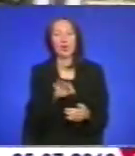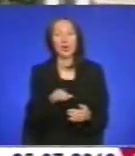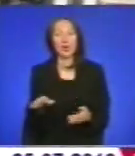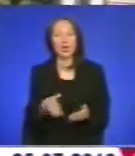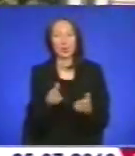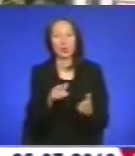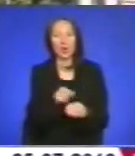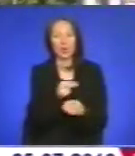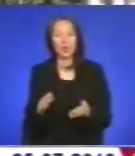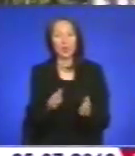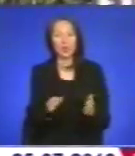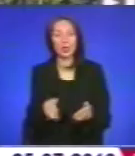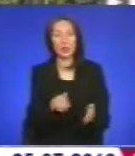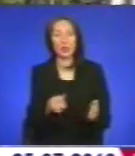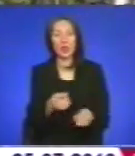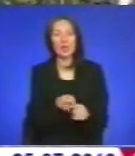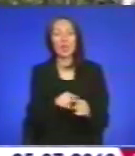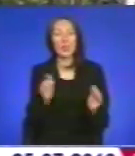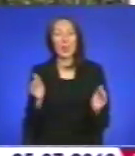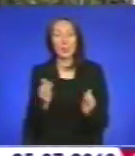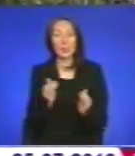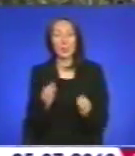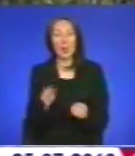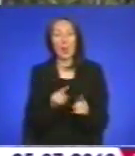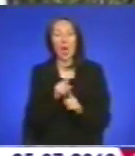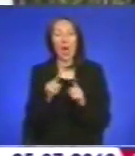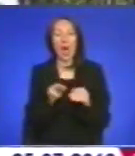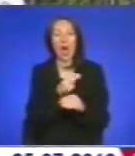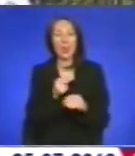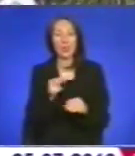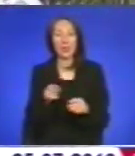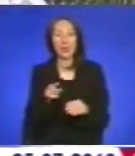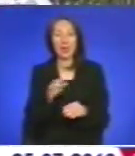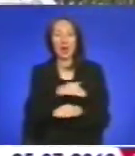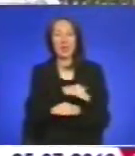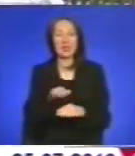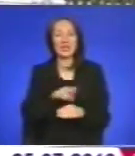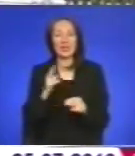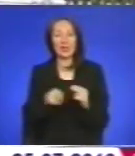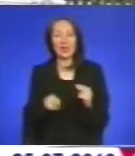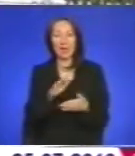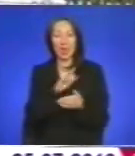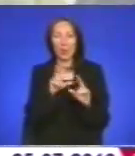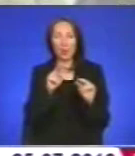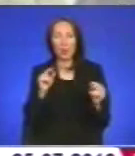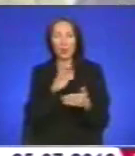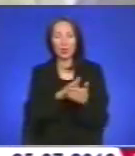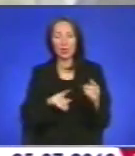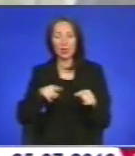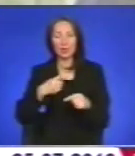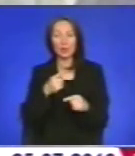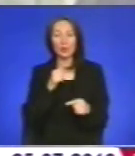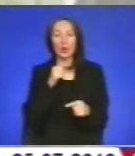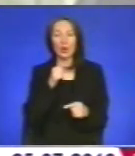На цьому відрізку реконструкція набережної не завершиться. У міськраді обіцяють продовжити вже наступного літа. При